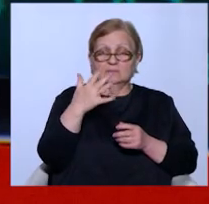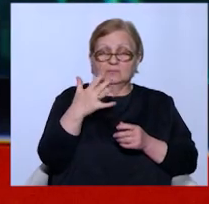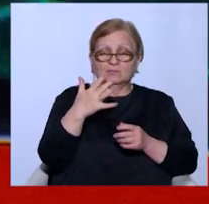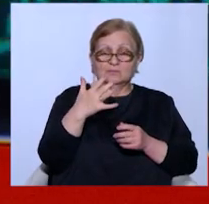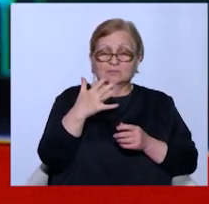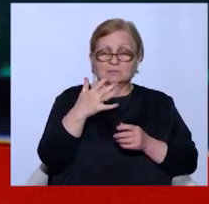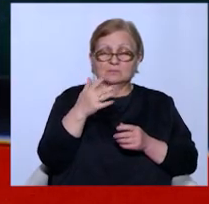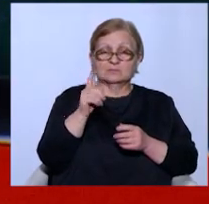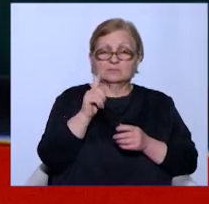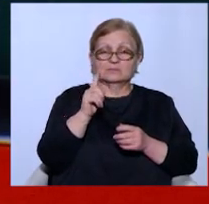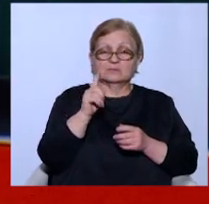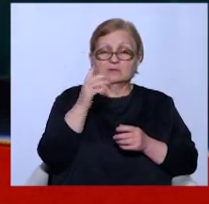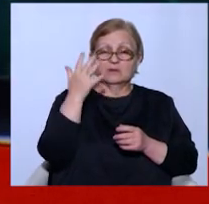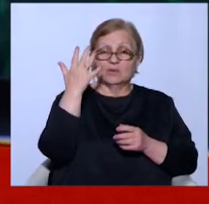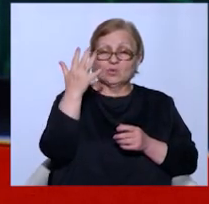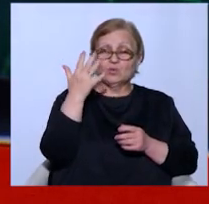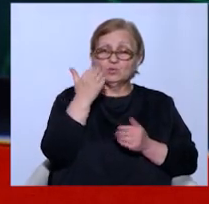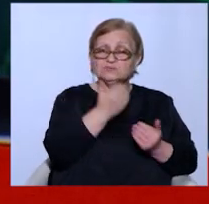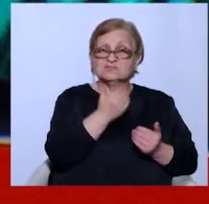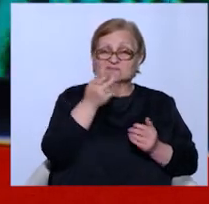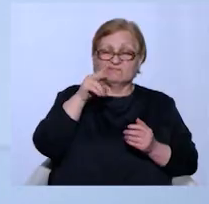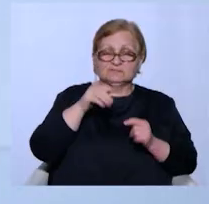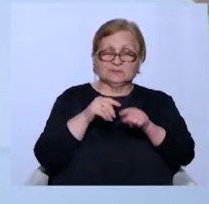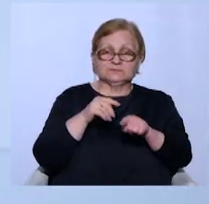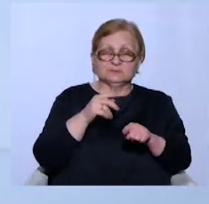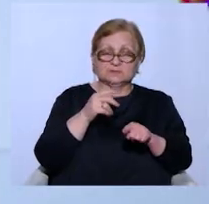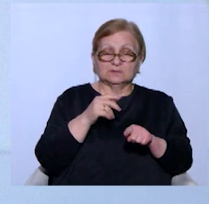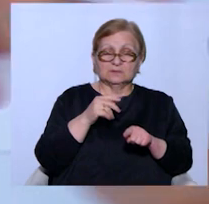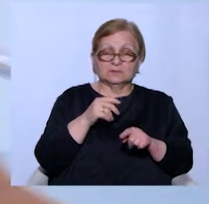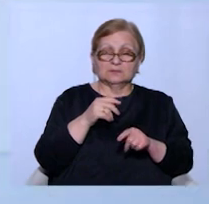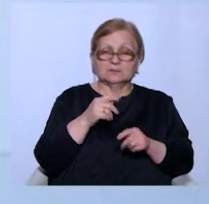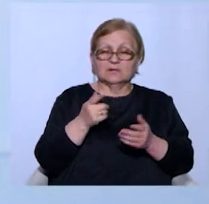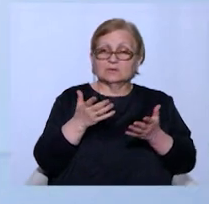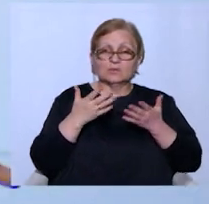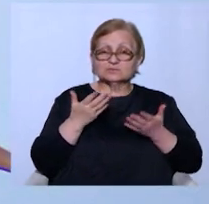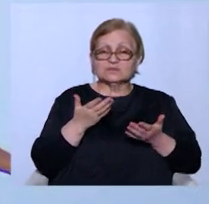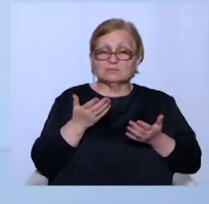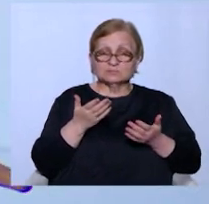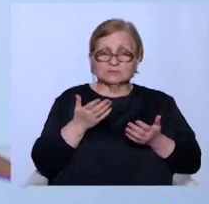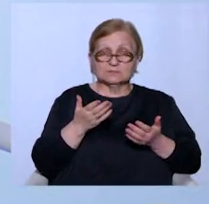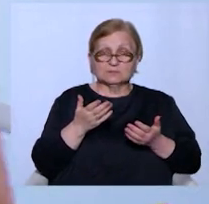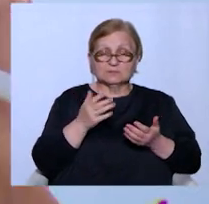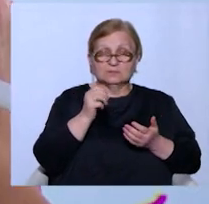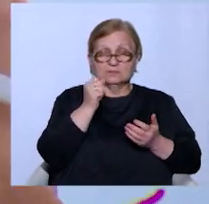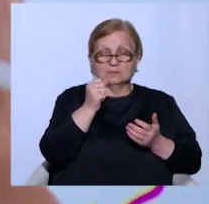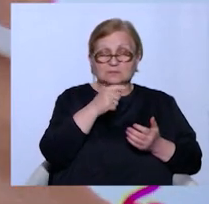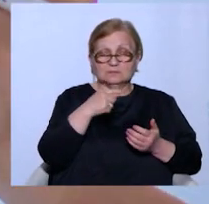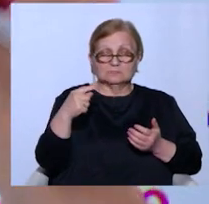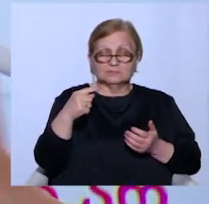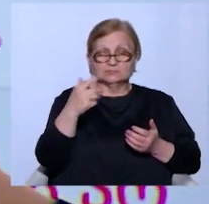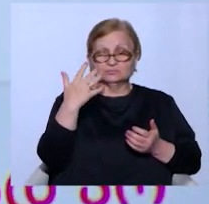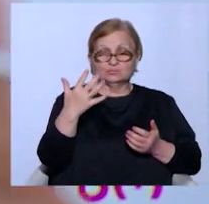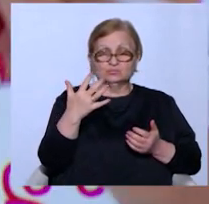25 რისი კვადრატია? 5-ის კვადრატი. და როგორ წარმოგვიდგინდება ნამრავლად? A -